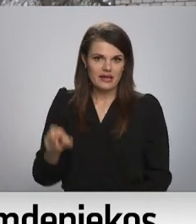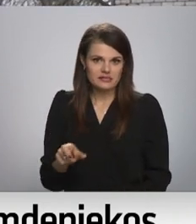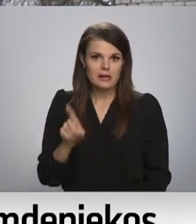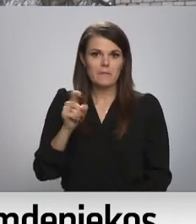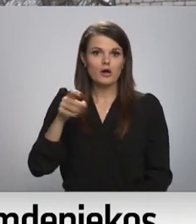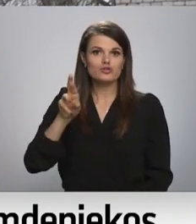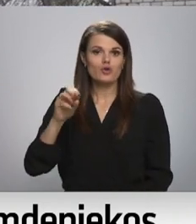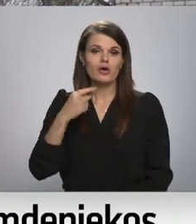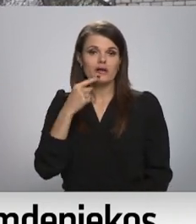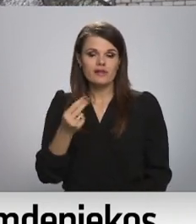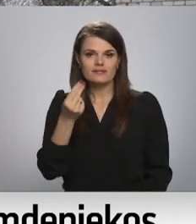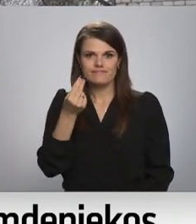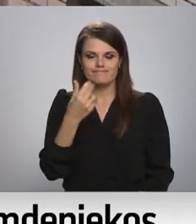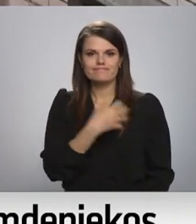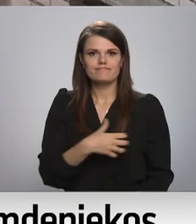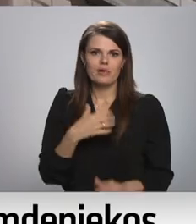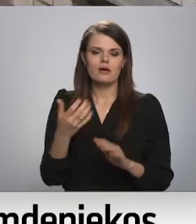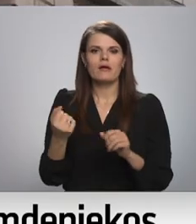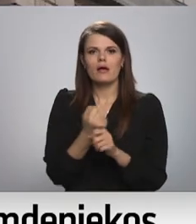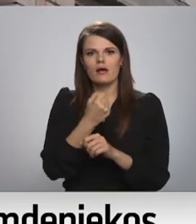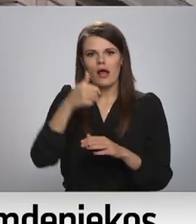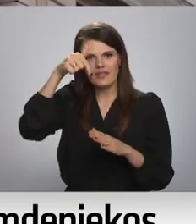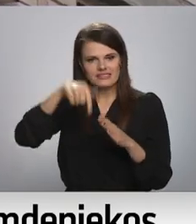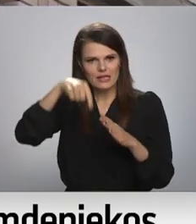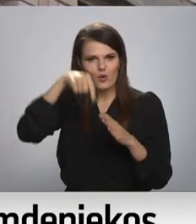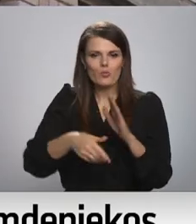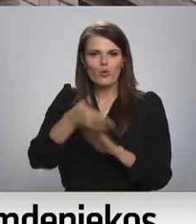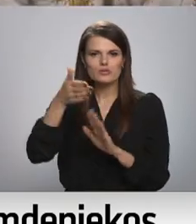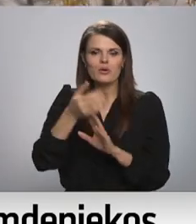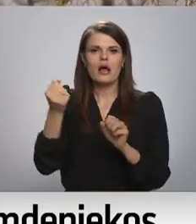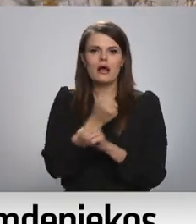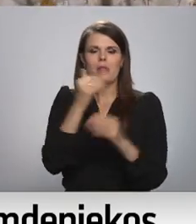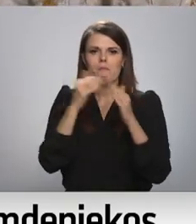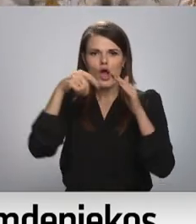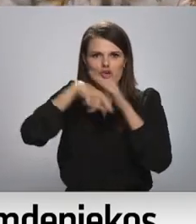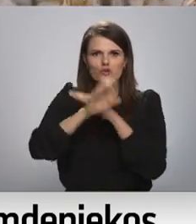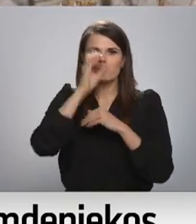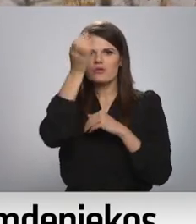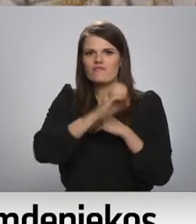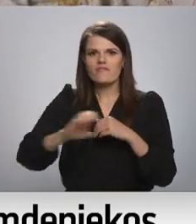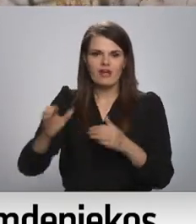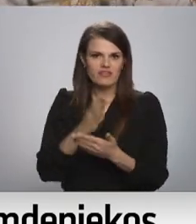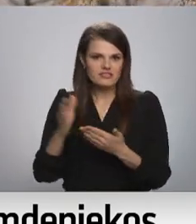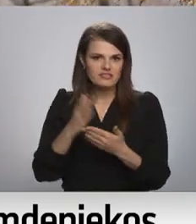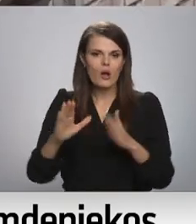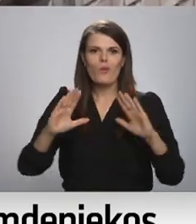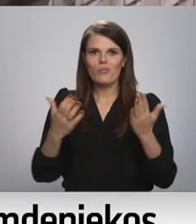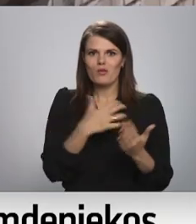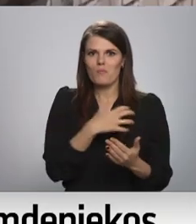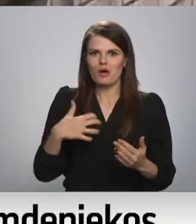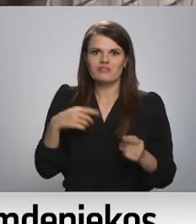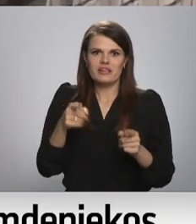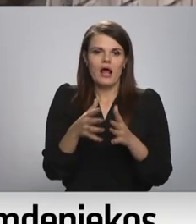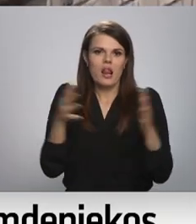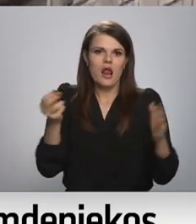Pastori norāda, ka investīcijas esot nepieciešams gan dziļurbumu uzlabošanai, gan māju iekšējo ūdensvadu sakārtošanai. Taču pašvaldībai tik apjomīgi